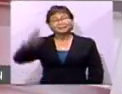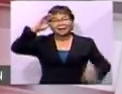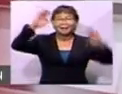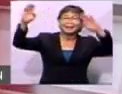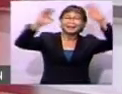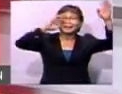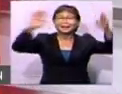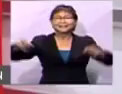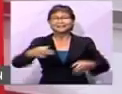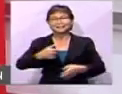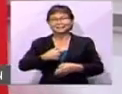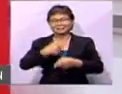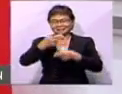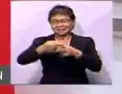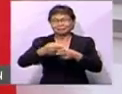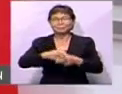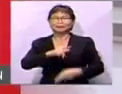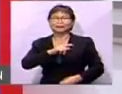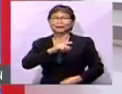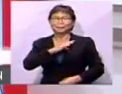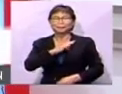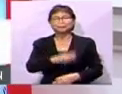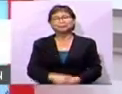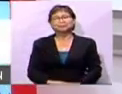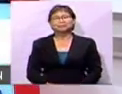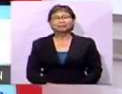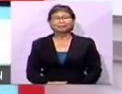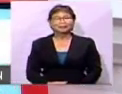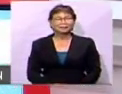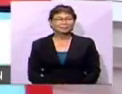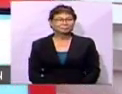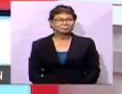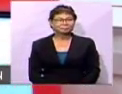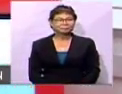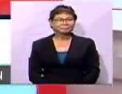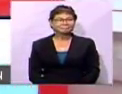Assalamualaikum, saya Muhammad Akhtar Haji Hamzah. Dan saya Norma Zalina Muhammad Nor.